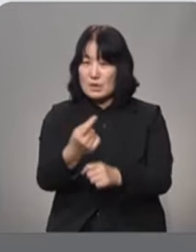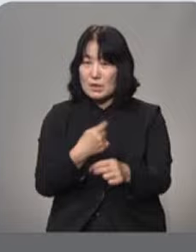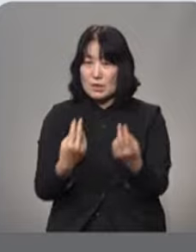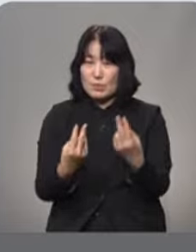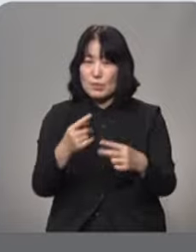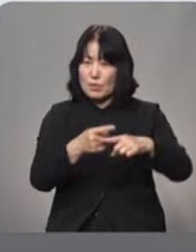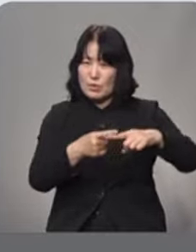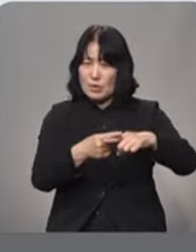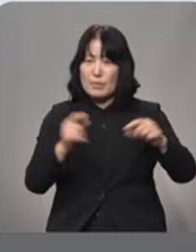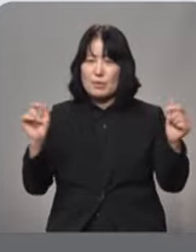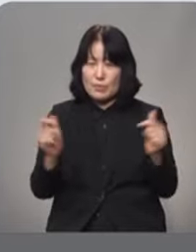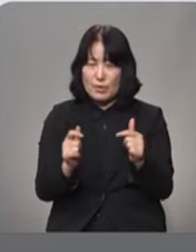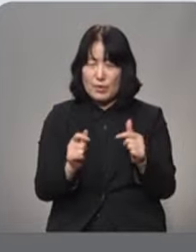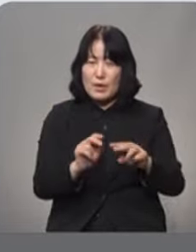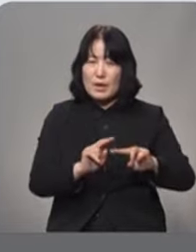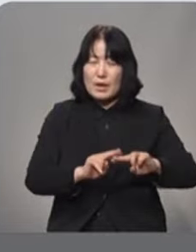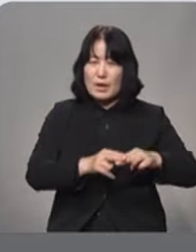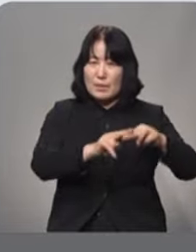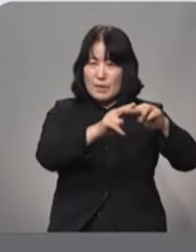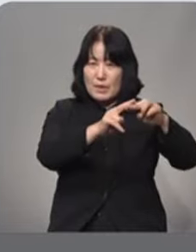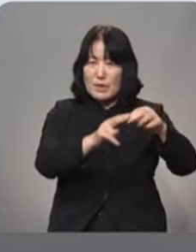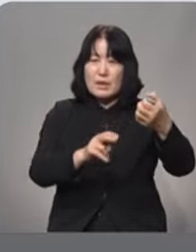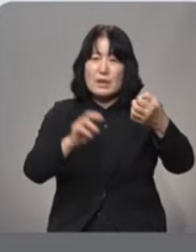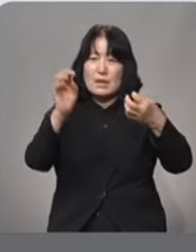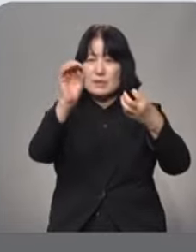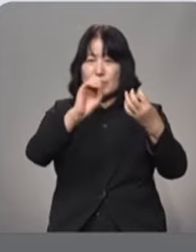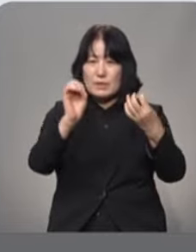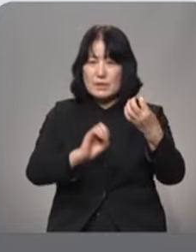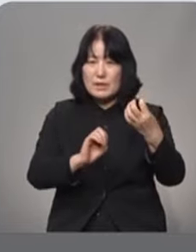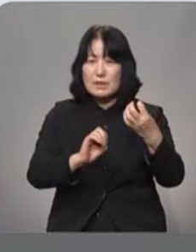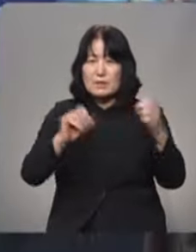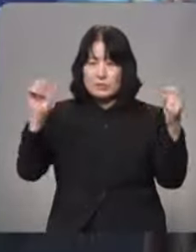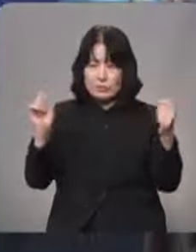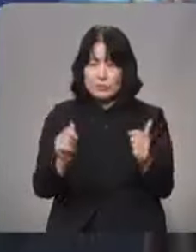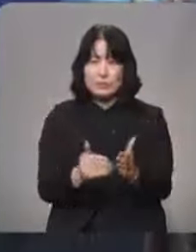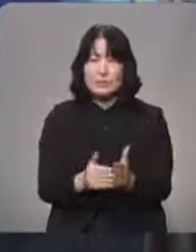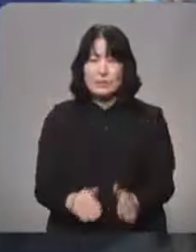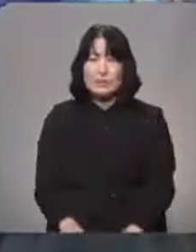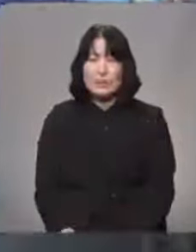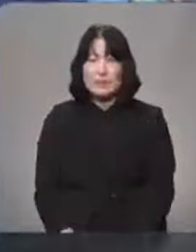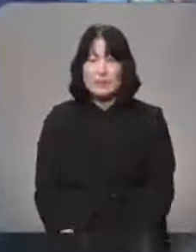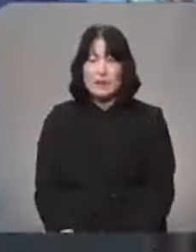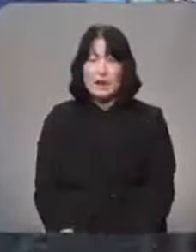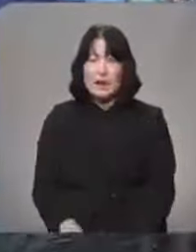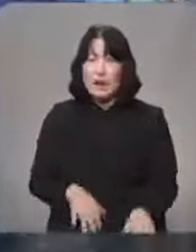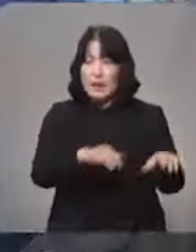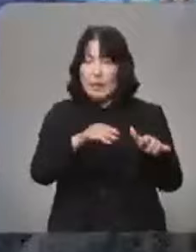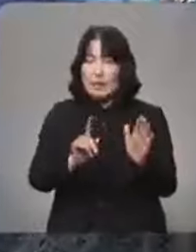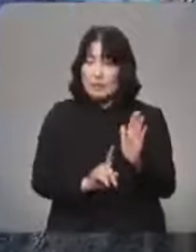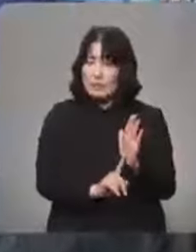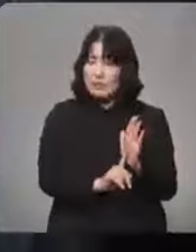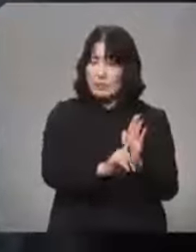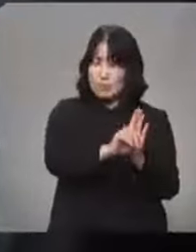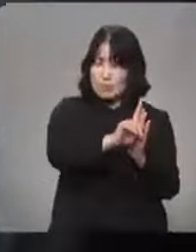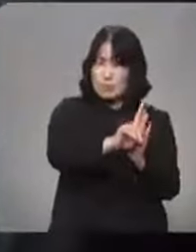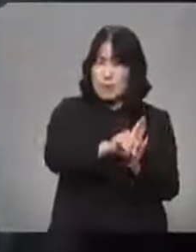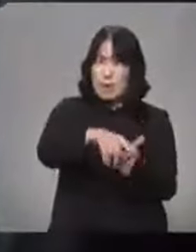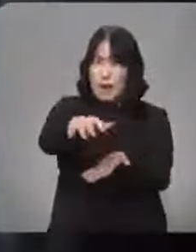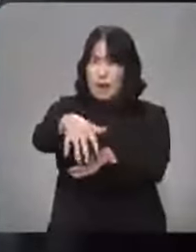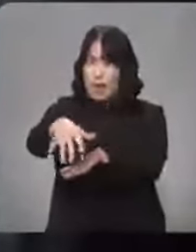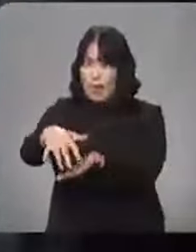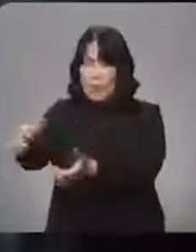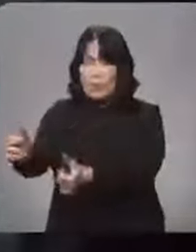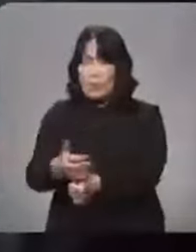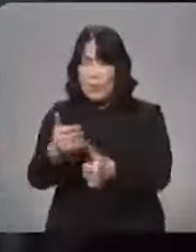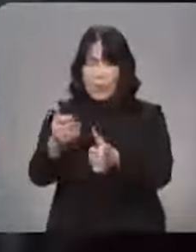넘게 줄었고, 양미리는 40% 넘게 감소했습니다. 수온 상승과 남획 등이 감소